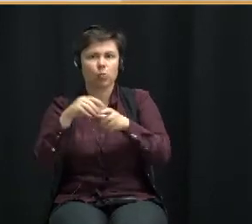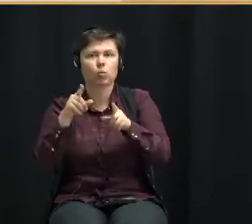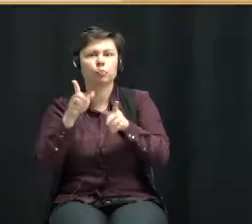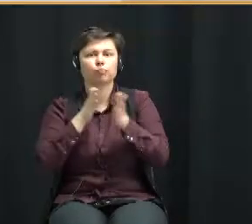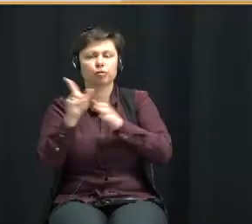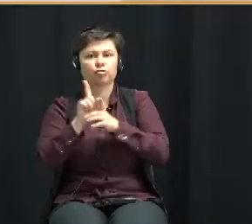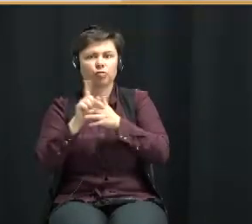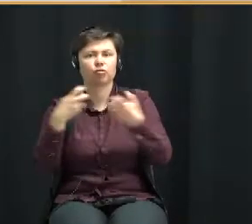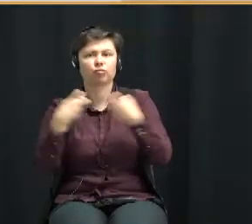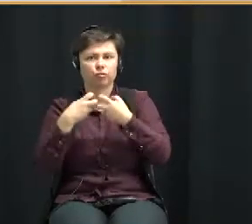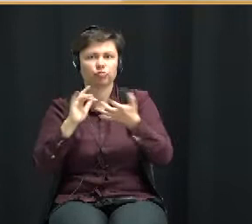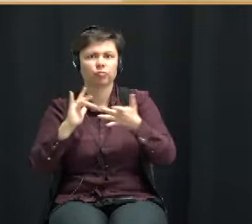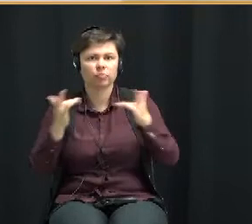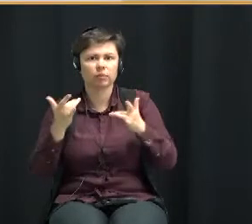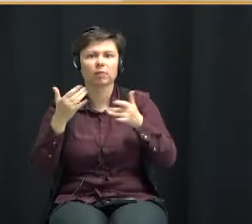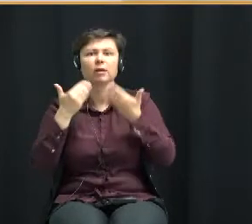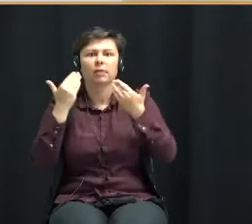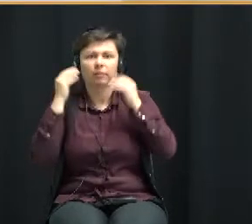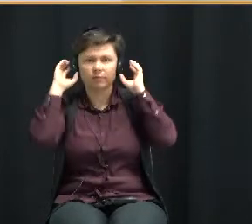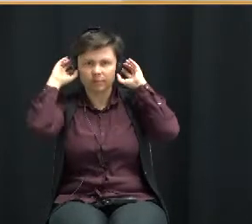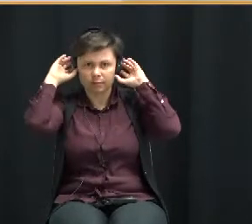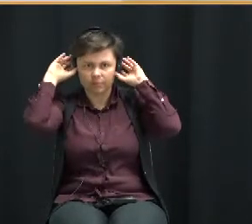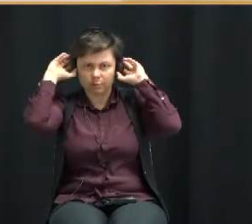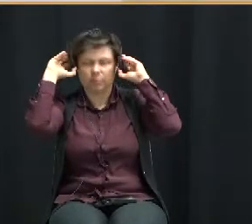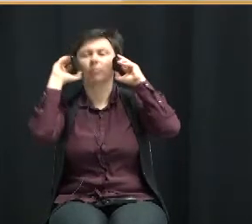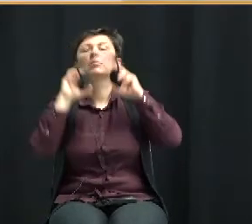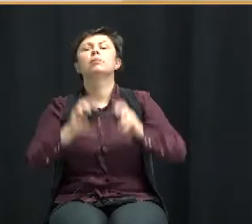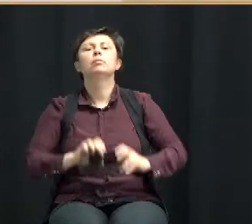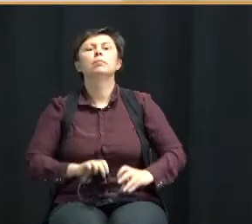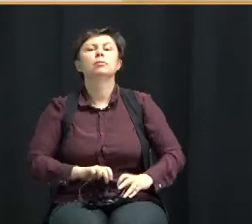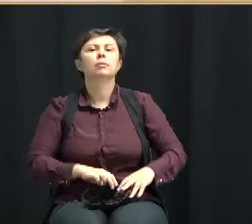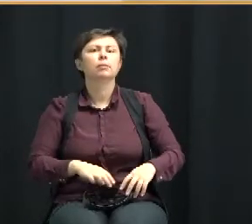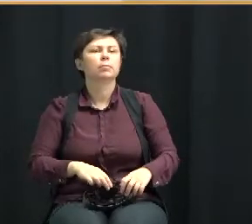Dzień dobry Państwu i dzień dobry moim ekspertom.